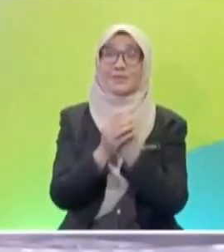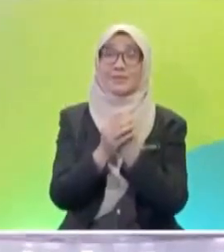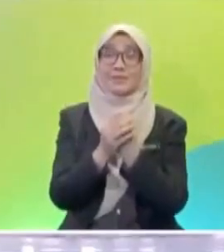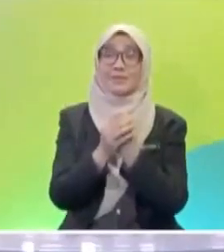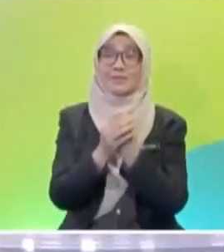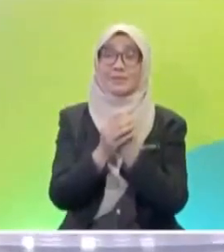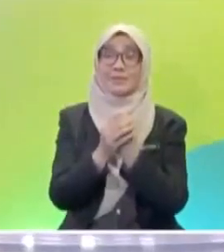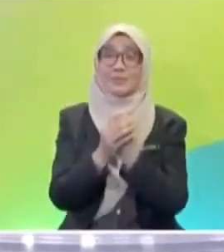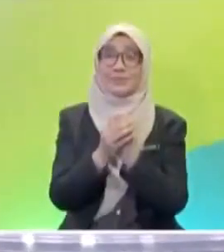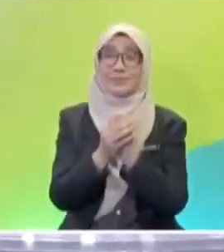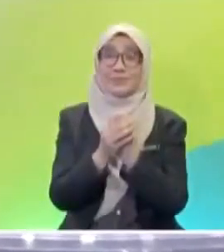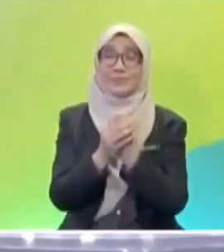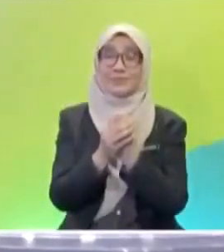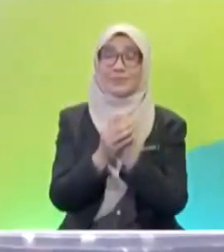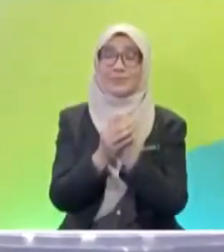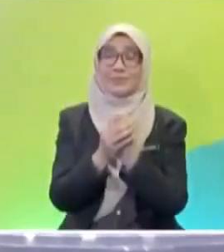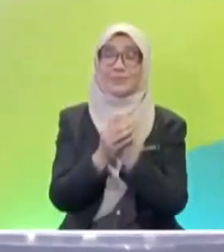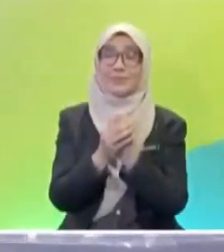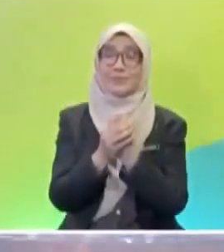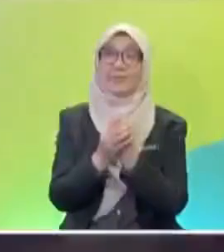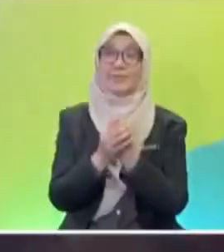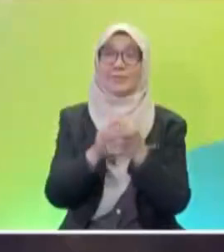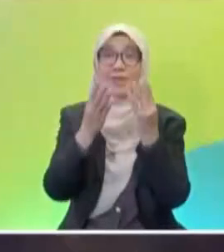punya bawah dulu ya